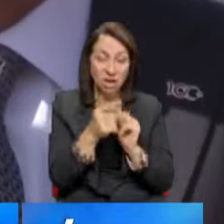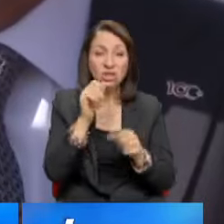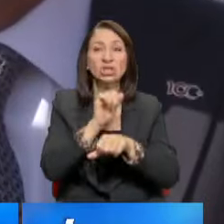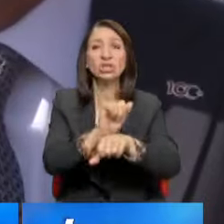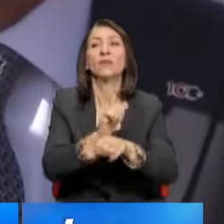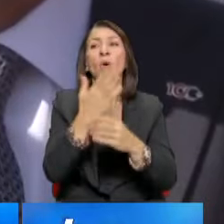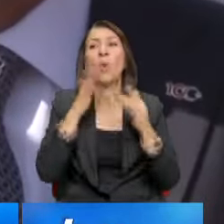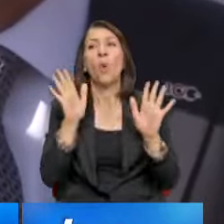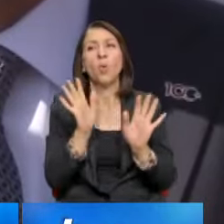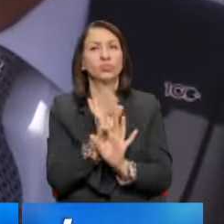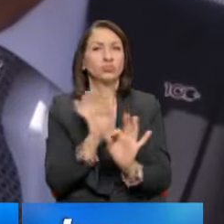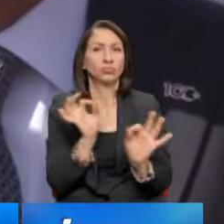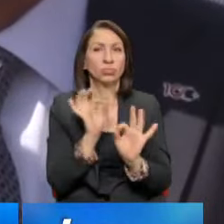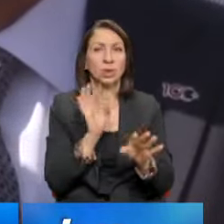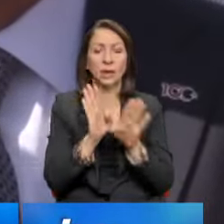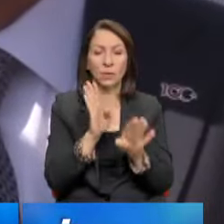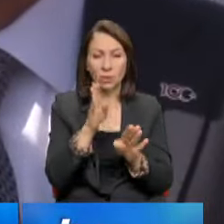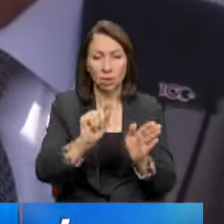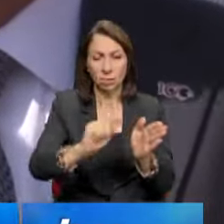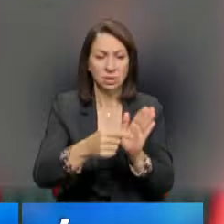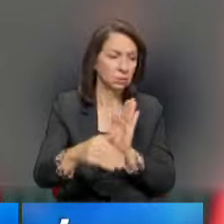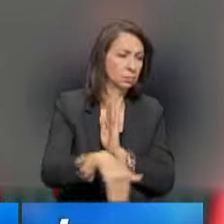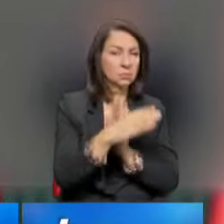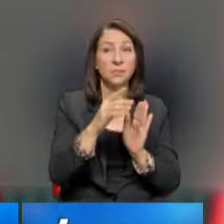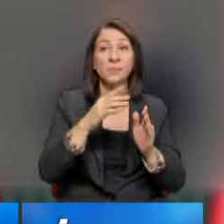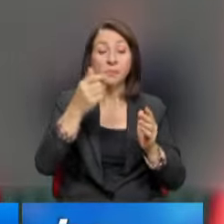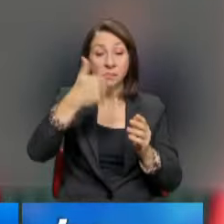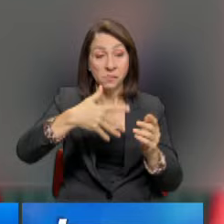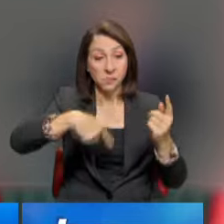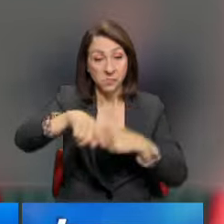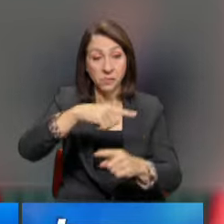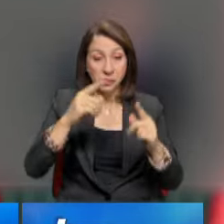cezaevinde hiç yatmamış oluyor. Kapıya gidiyor, imza atıp çıkıyor. Kabine